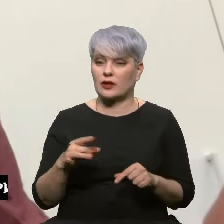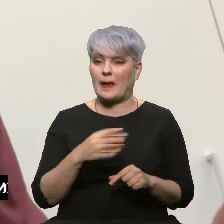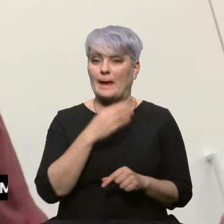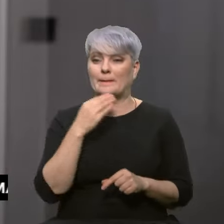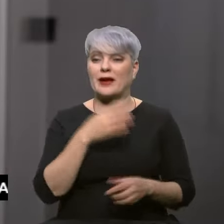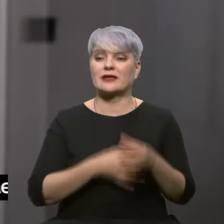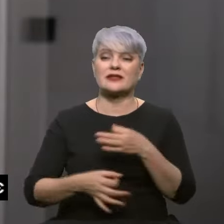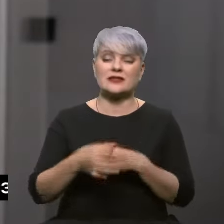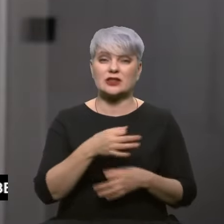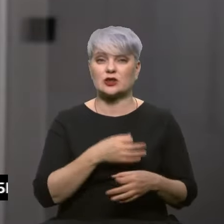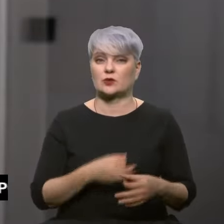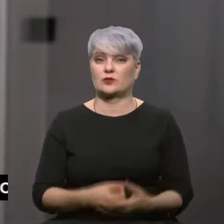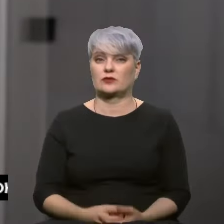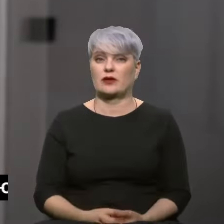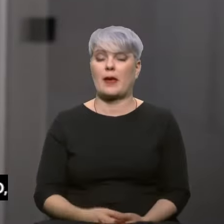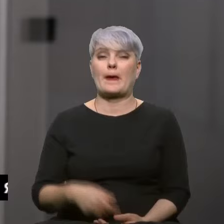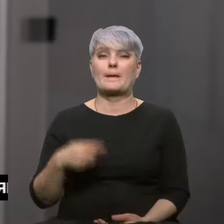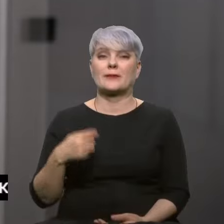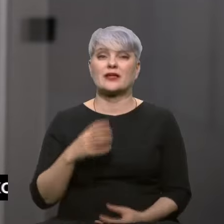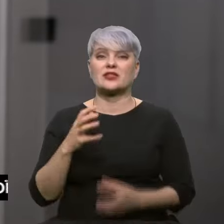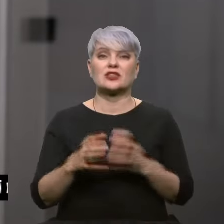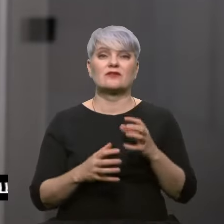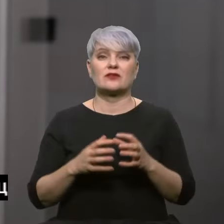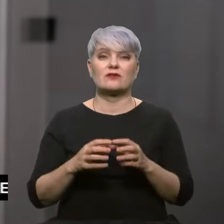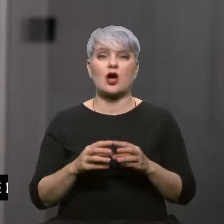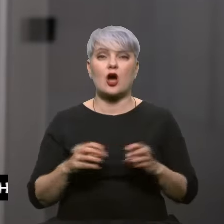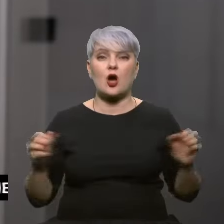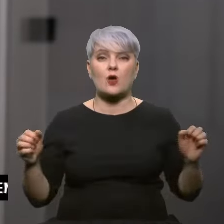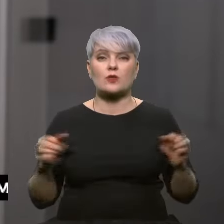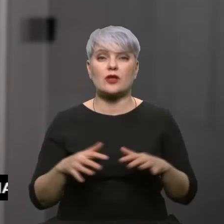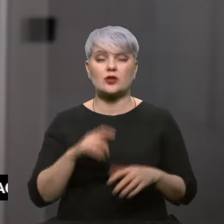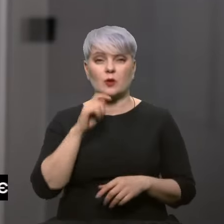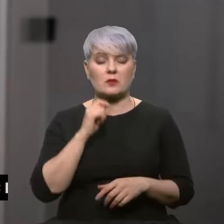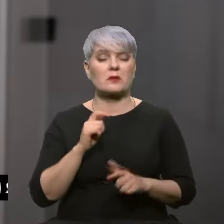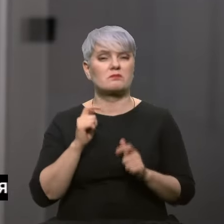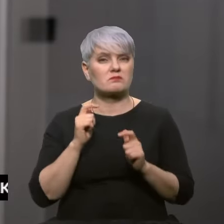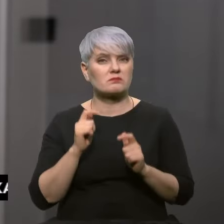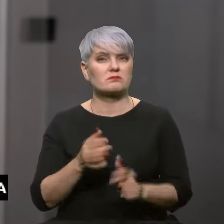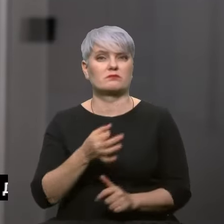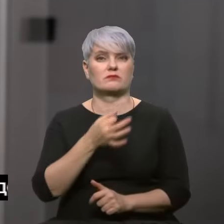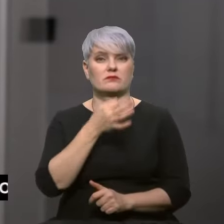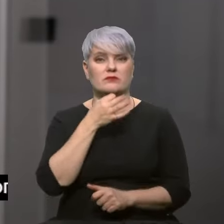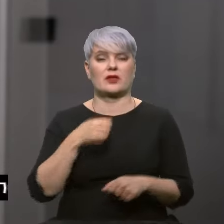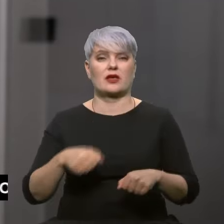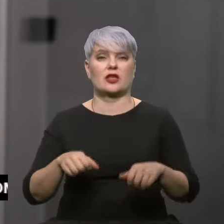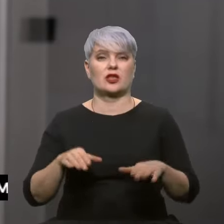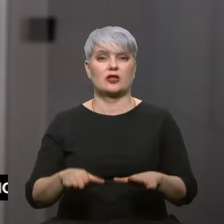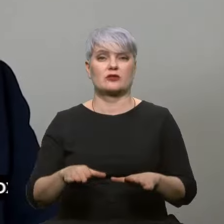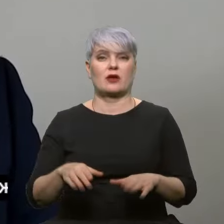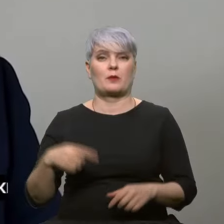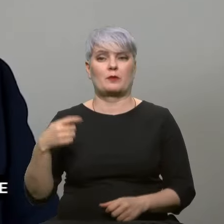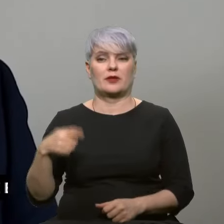багато дискусій. Президент Світового конгресу українців Павло Грот підтримує рішення президента внести на розгляд такий